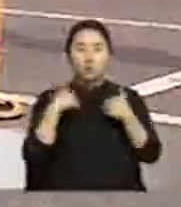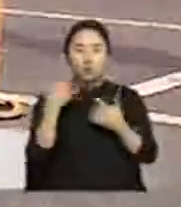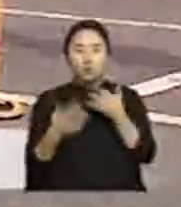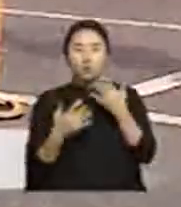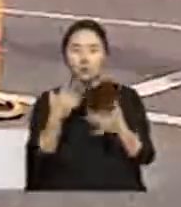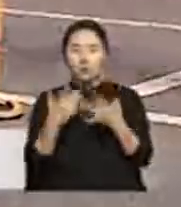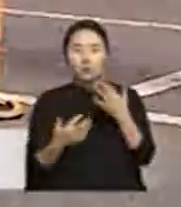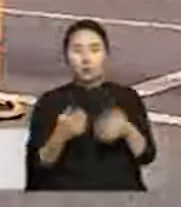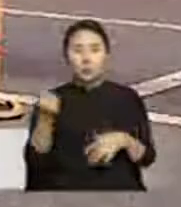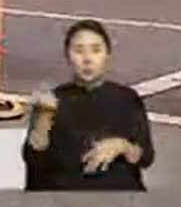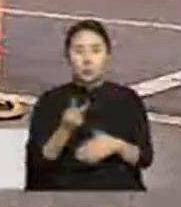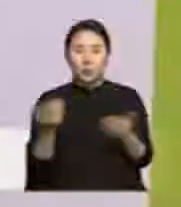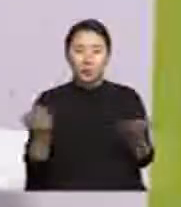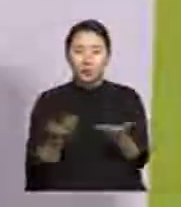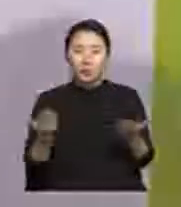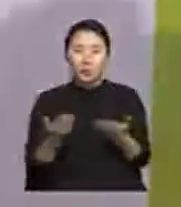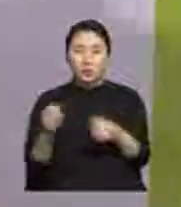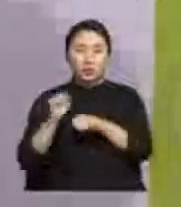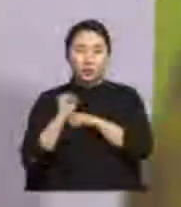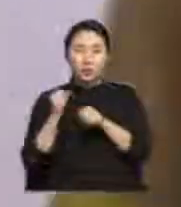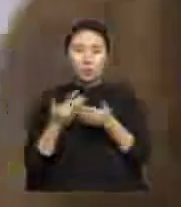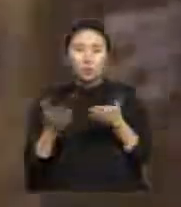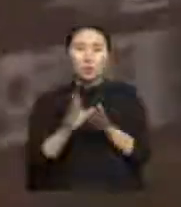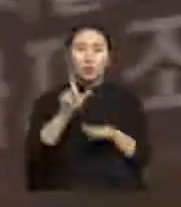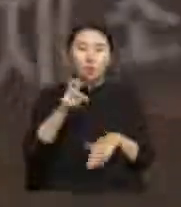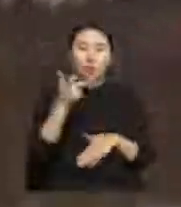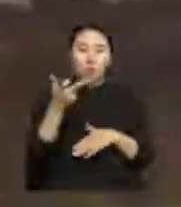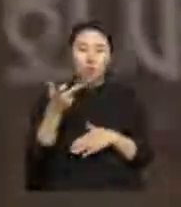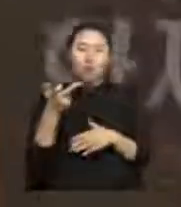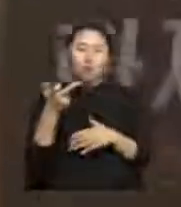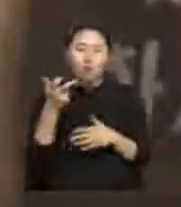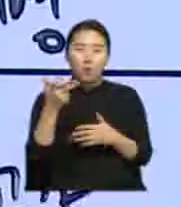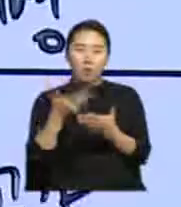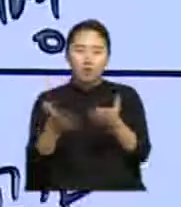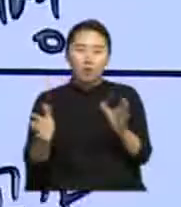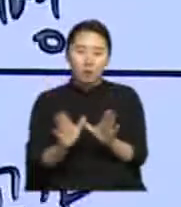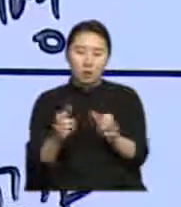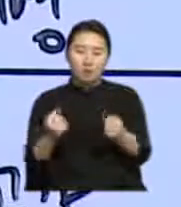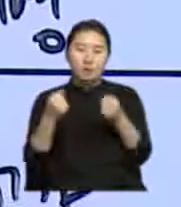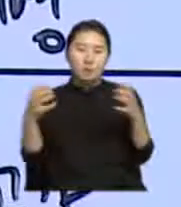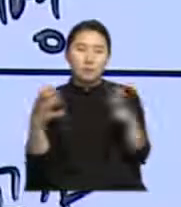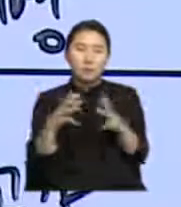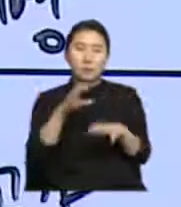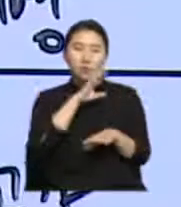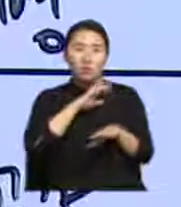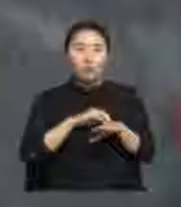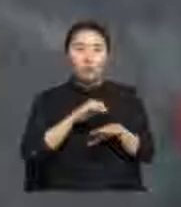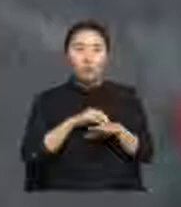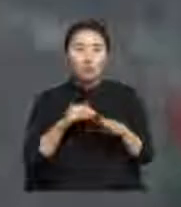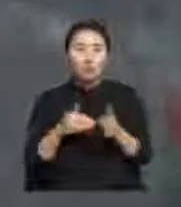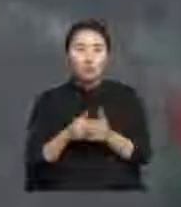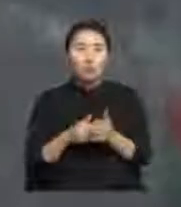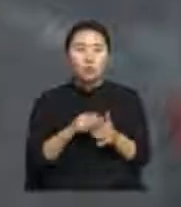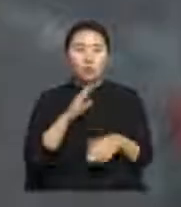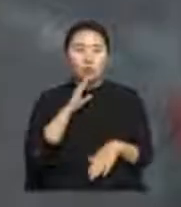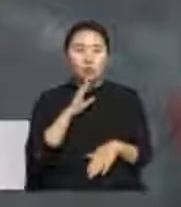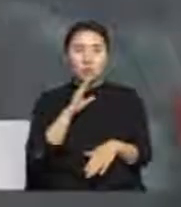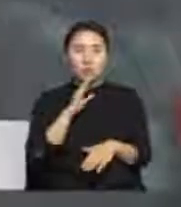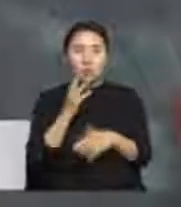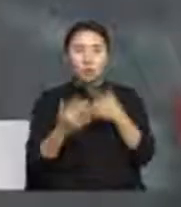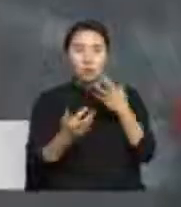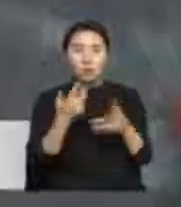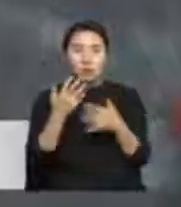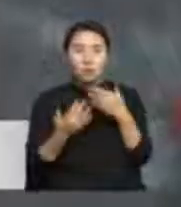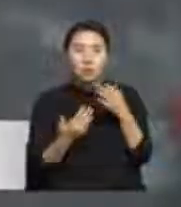소방서, 그리고 군부대 등 17개 유관기관이 합동으로 종합훈련에 나섰습니다. 실제